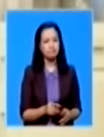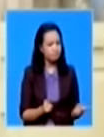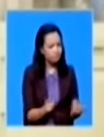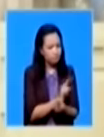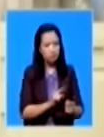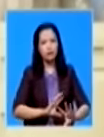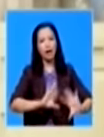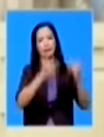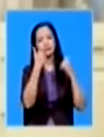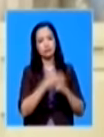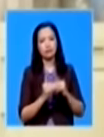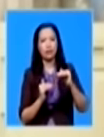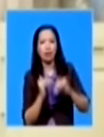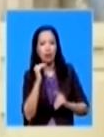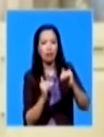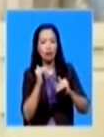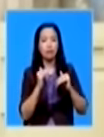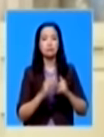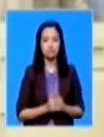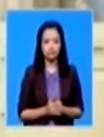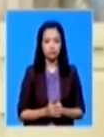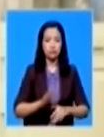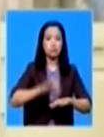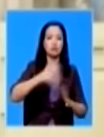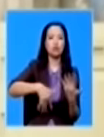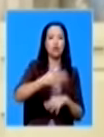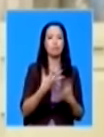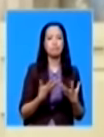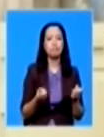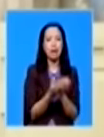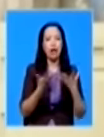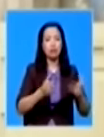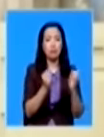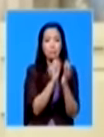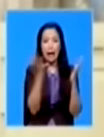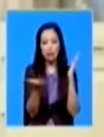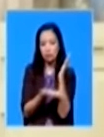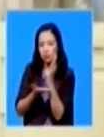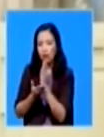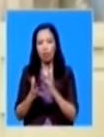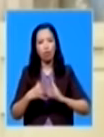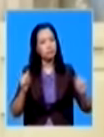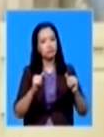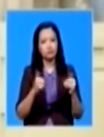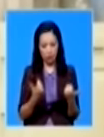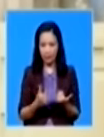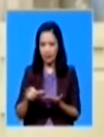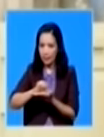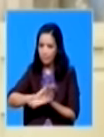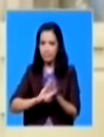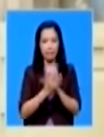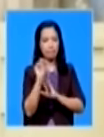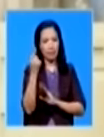ามันหายไปเสียสมดุลเสียเรื่องอะไรทรัพยากรธรรมชาติสิ่งแวดล้อมป่าถูกบุกรุกอะไรเอามาคิดใหม่ทั้งหมดเพราะนั้นมันถึงจะออกม